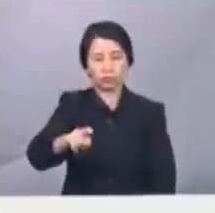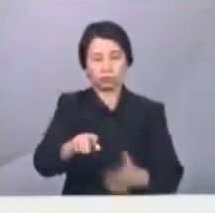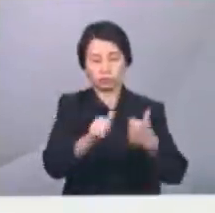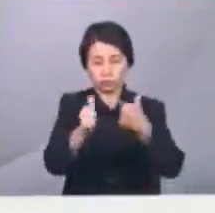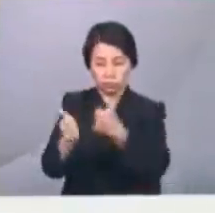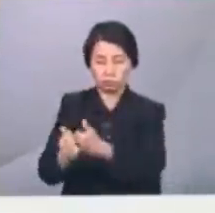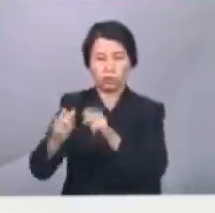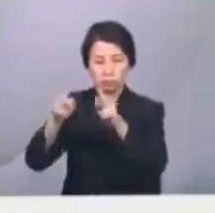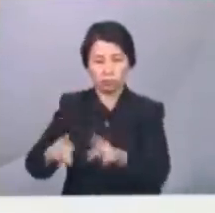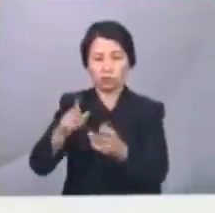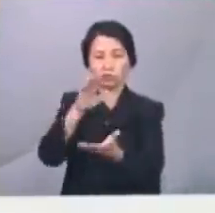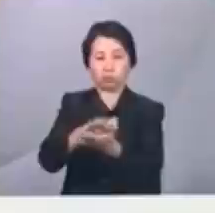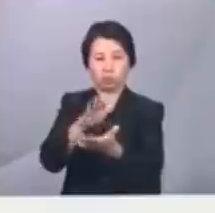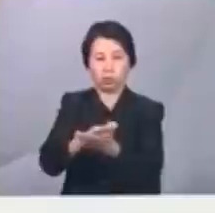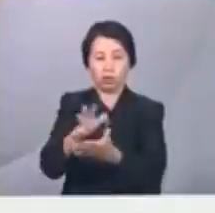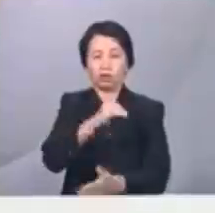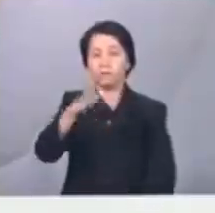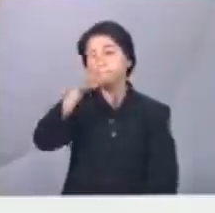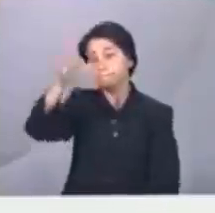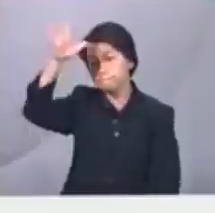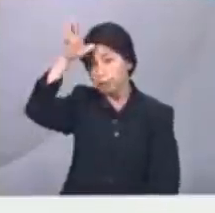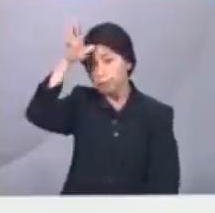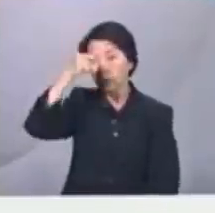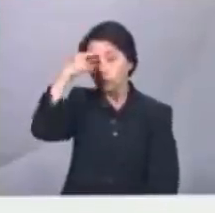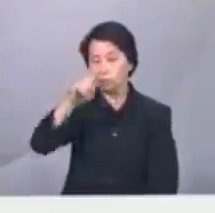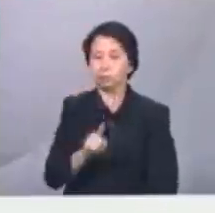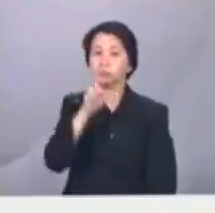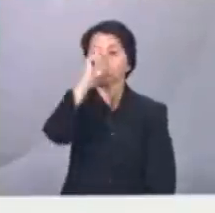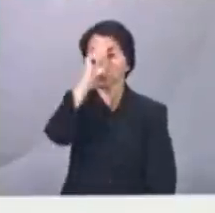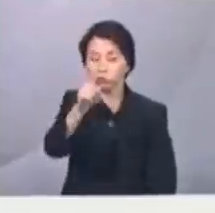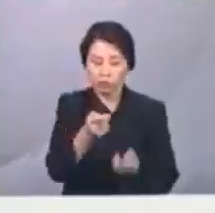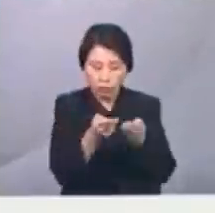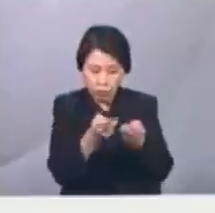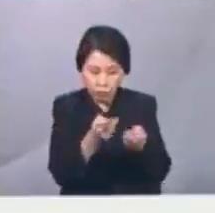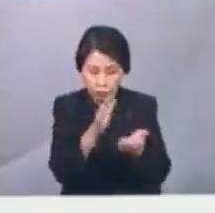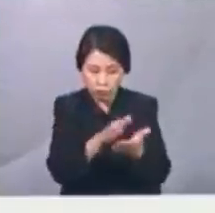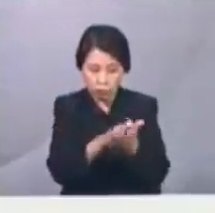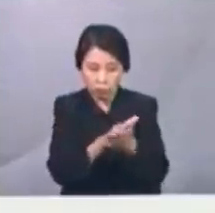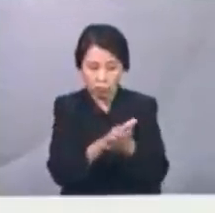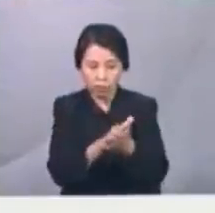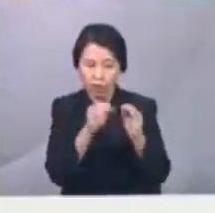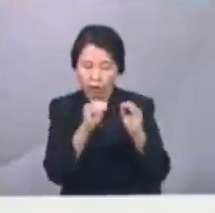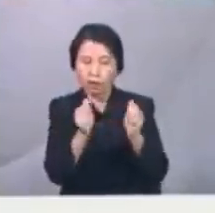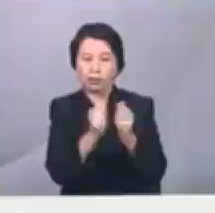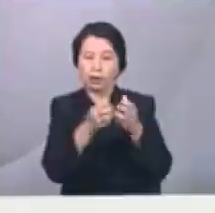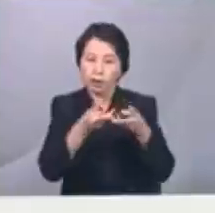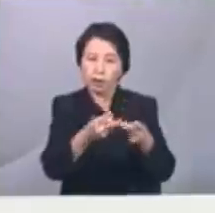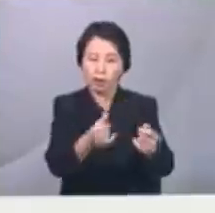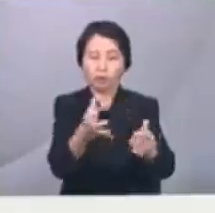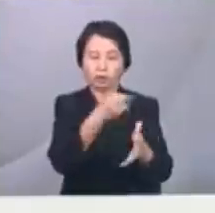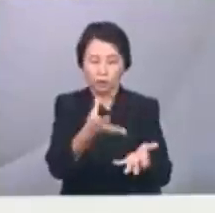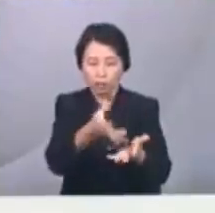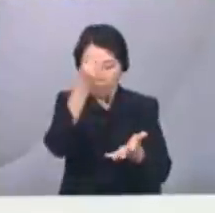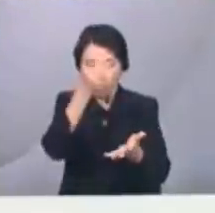oleh pihak sekolah dan ibu bapa bagi memastikan pengurusan sekolah berjalan lancar dan pengajaran